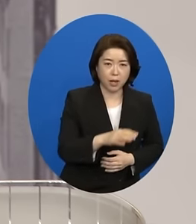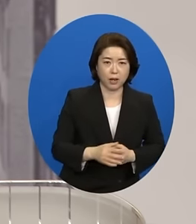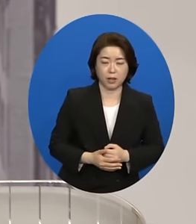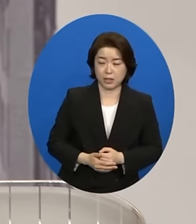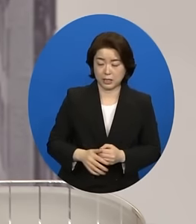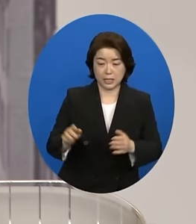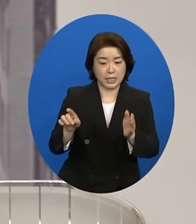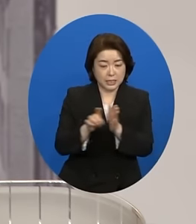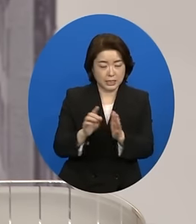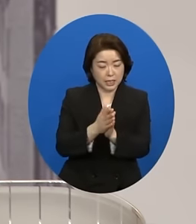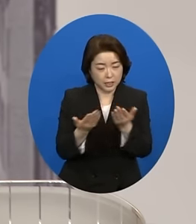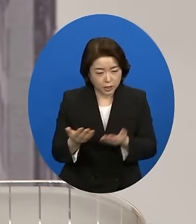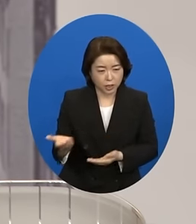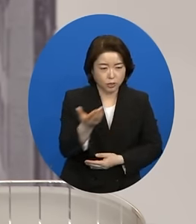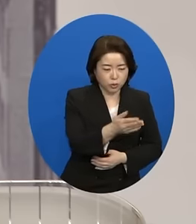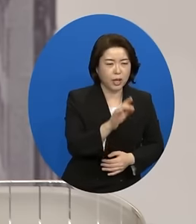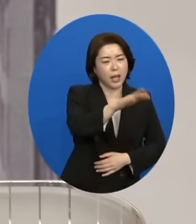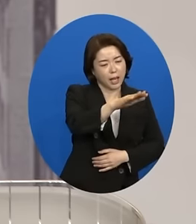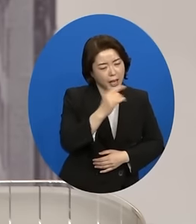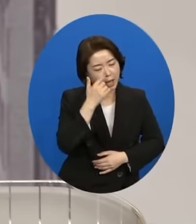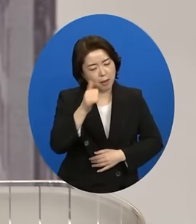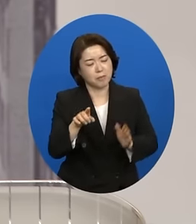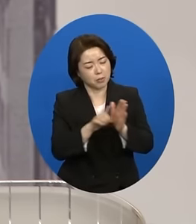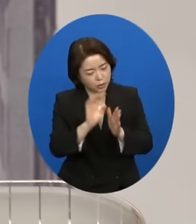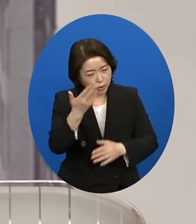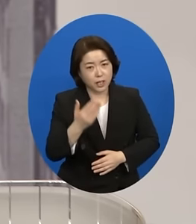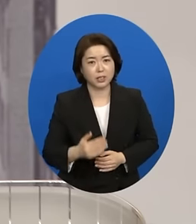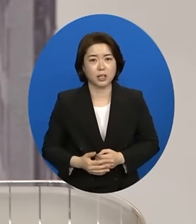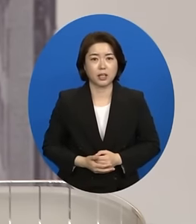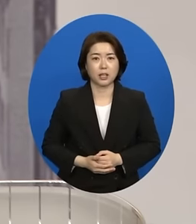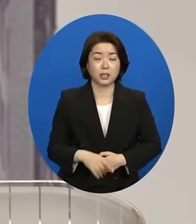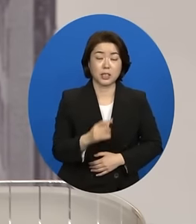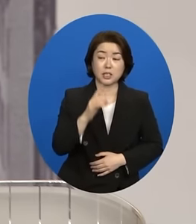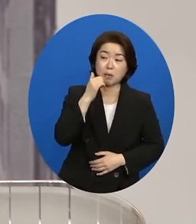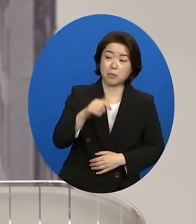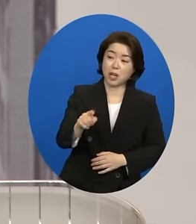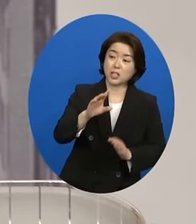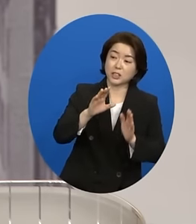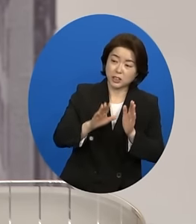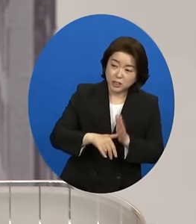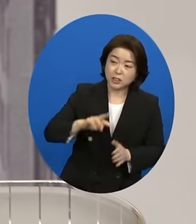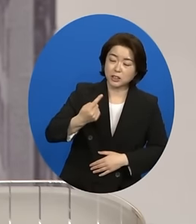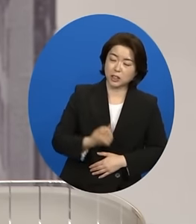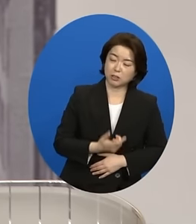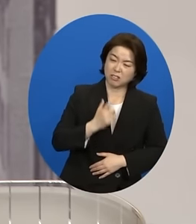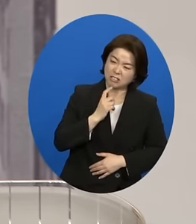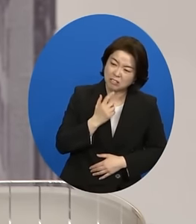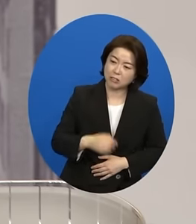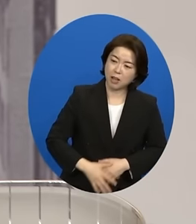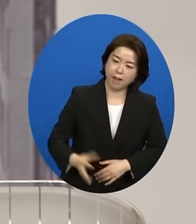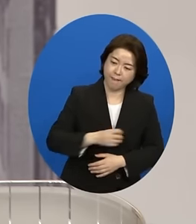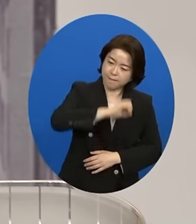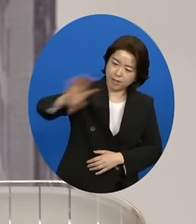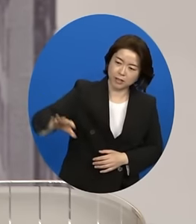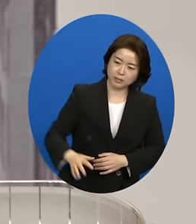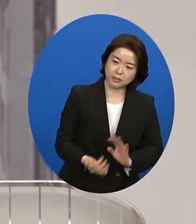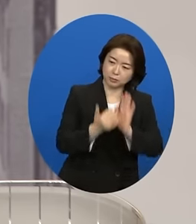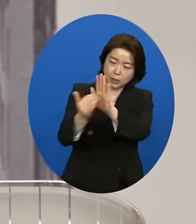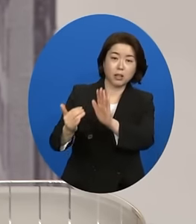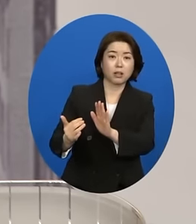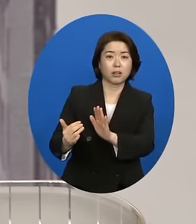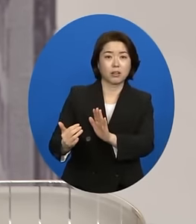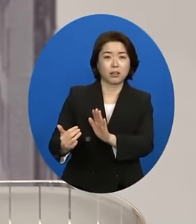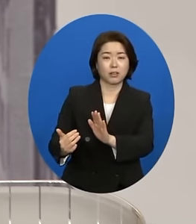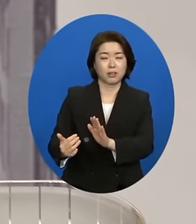신앙서적 전해주면서, 아빠 믿어야 돼. 근데 이 아빠가 안 믿어요. 그래도 마음이 강박해서 책 집어 던지고 막 그랬다는